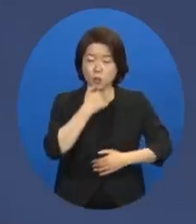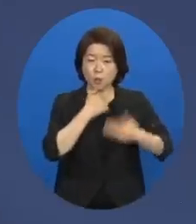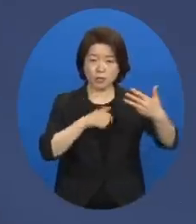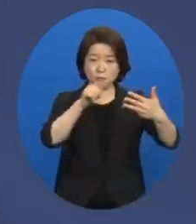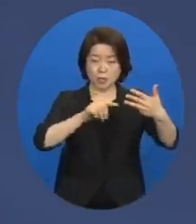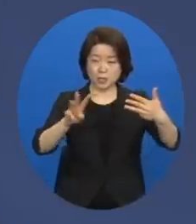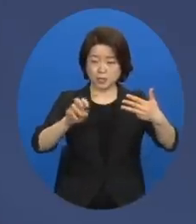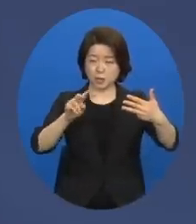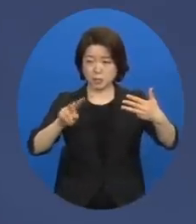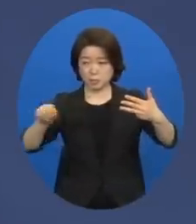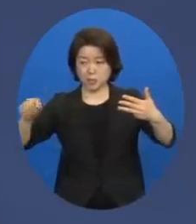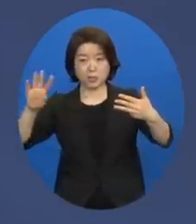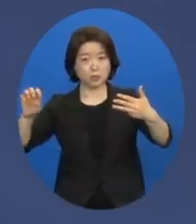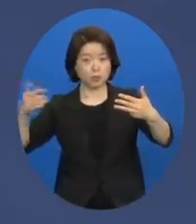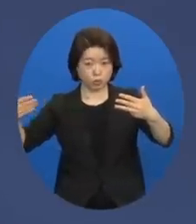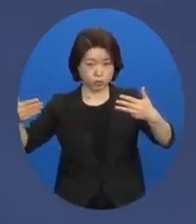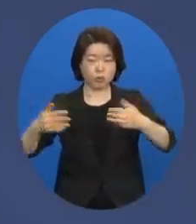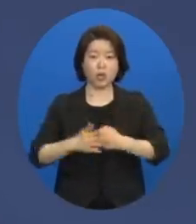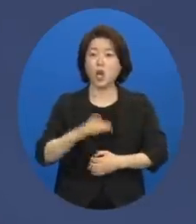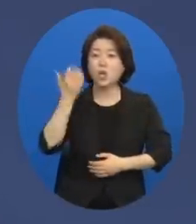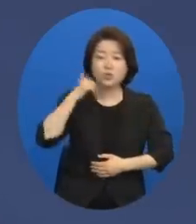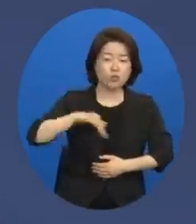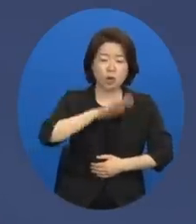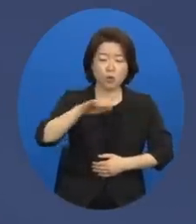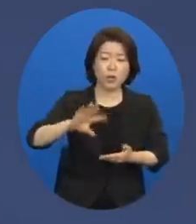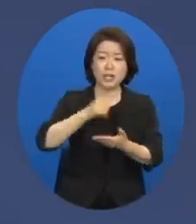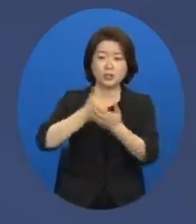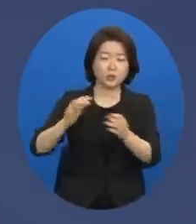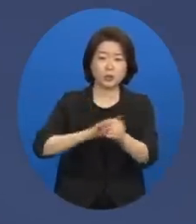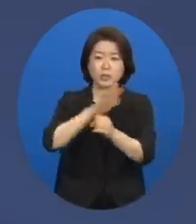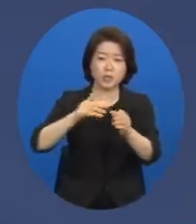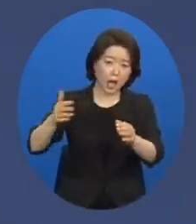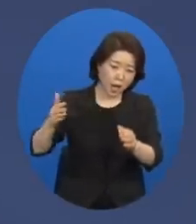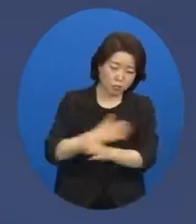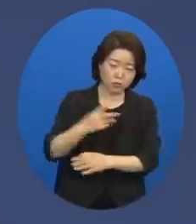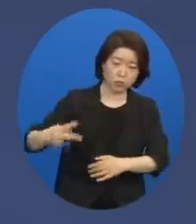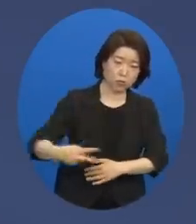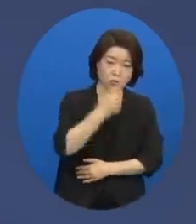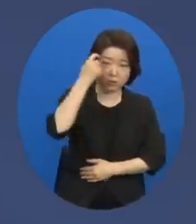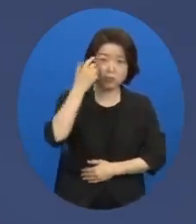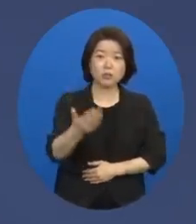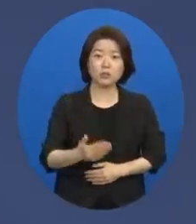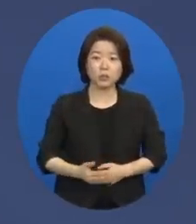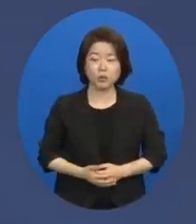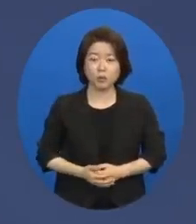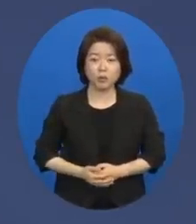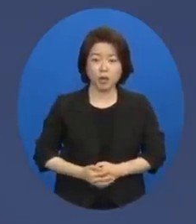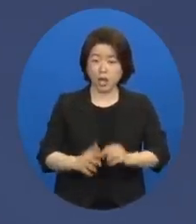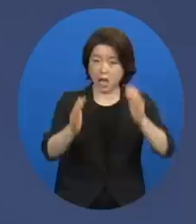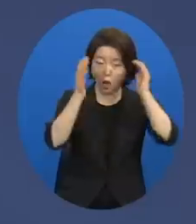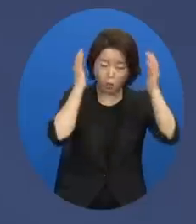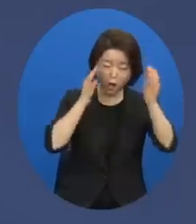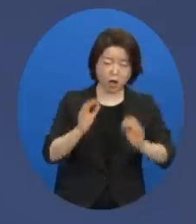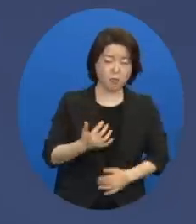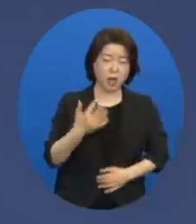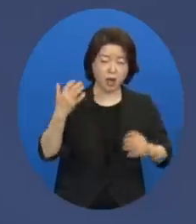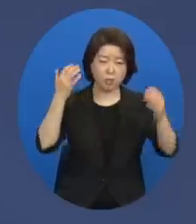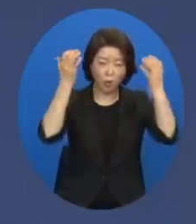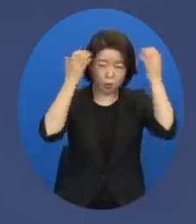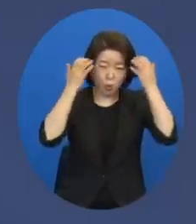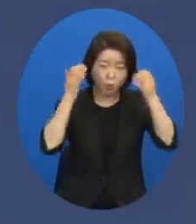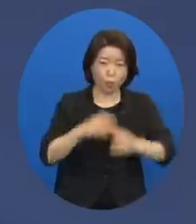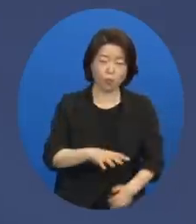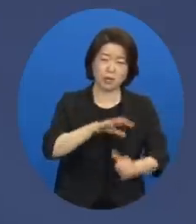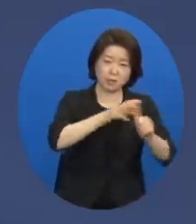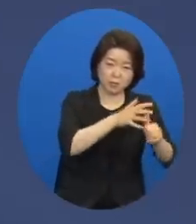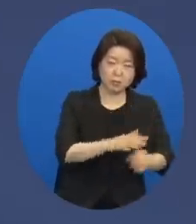32절 이하의 39절까지 누가 우리를 그리스도의 사랑에서 끊으리요? 환난이나 곤고나 핍박이나 기근이나